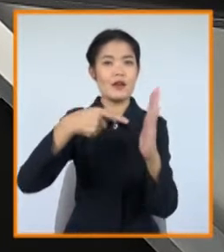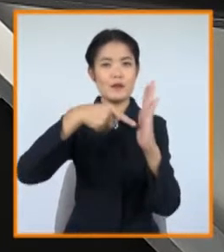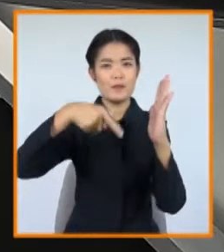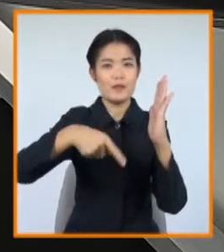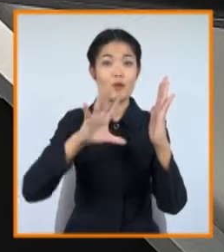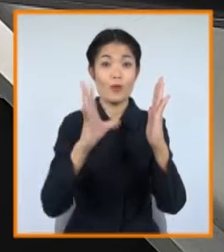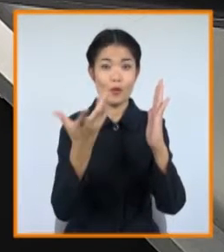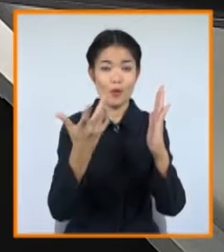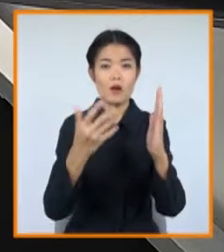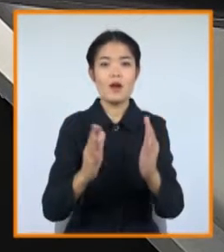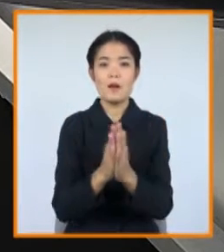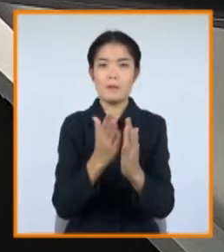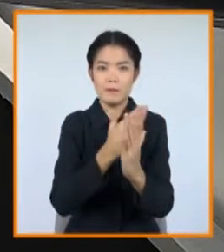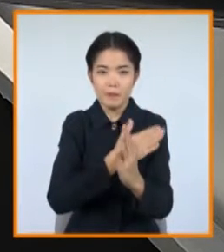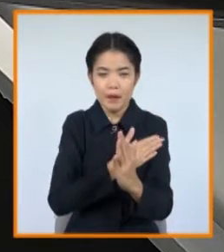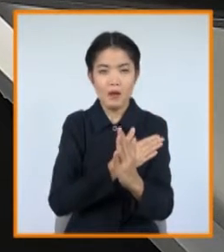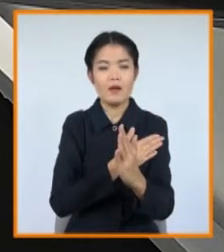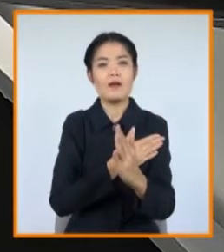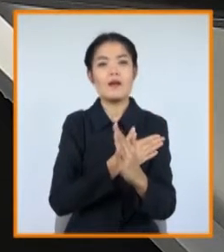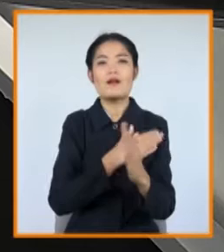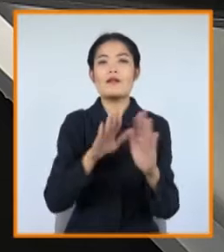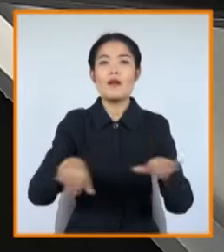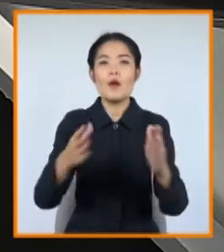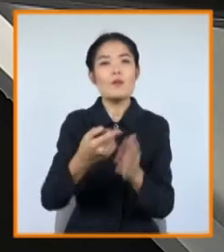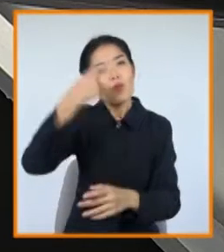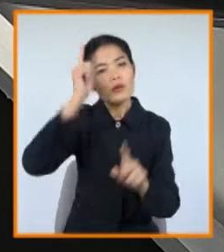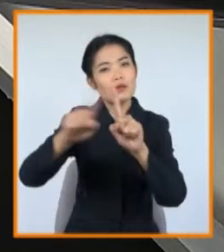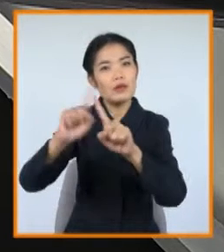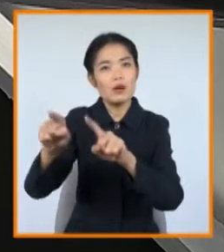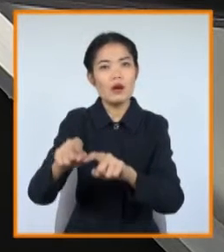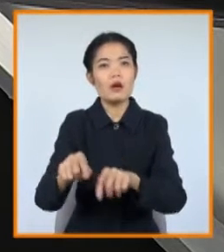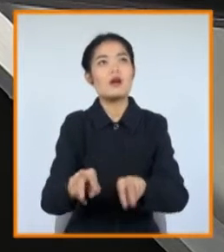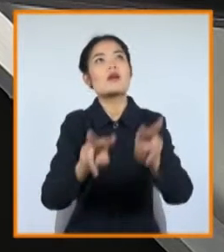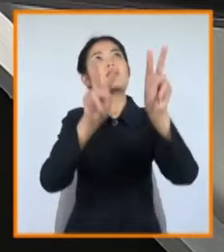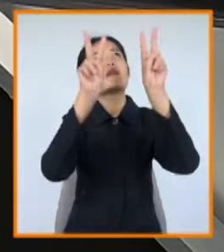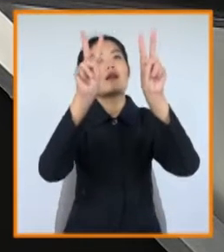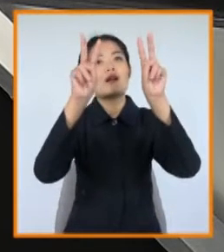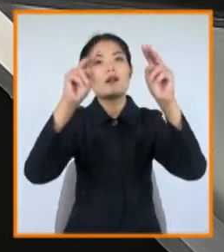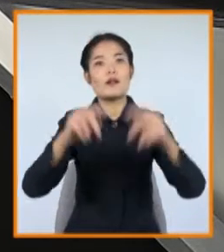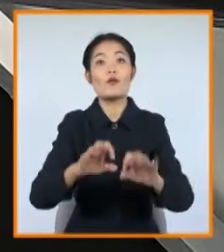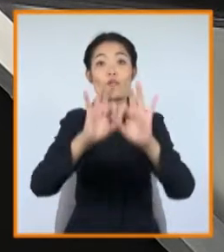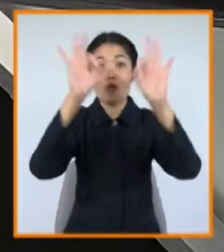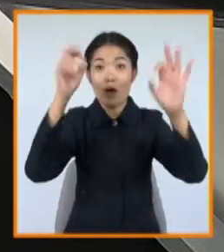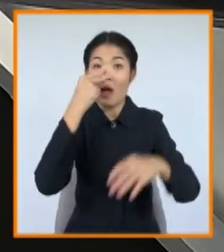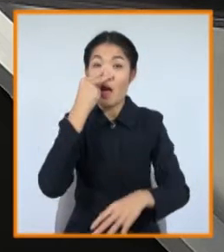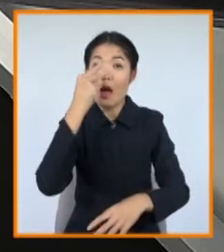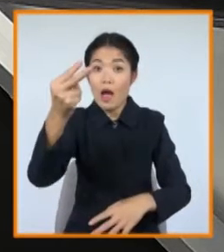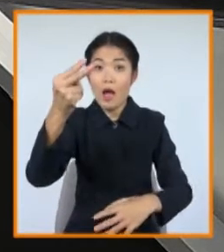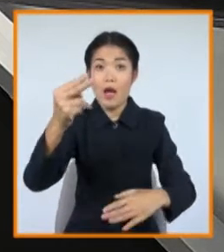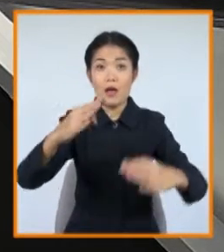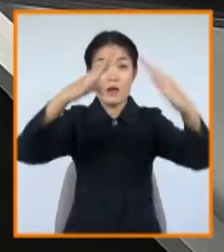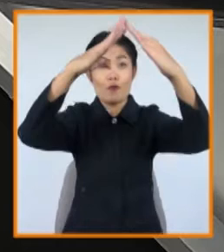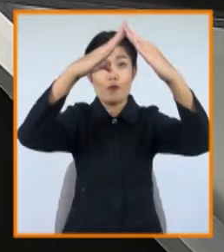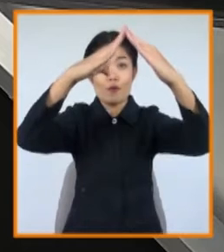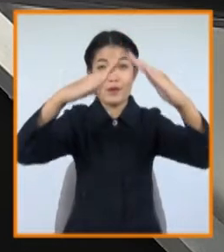กปรากฏทั้งพระทั้งเณรทั้งญาติโยมเนี่ยพร้อมใจกันแงนมองขึ้นสู่ท้องฟ้าแล้วก็ไปเห็นยอด